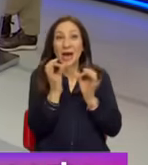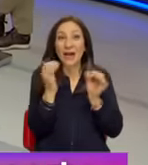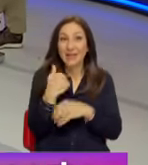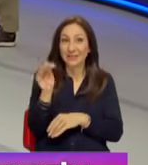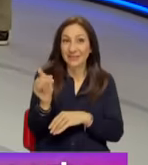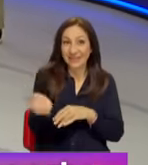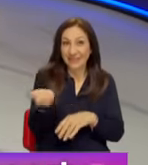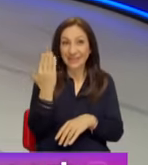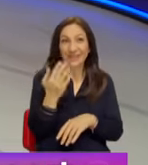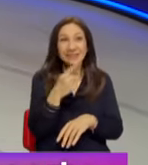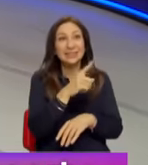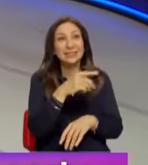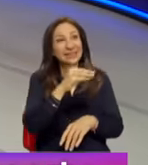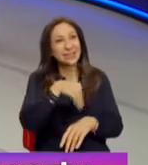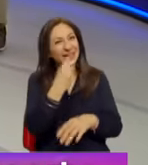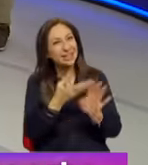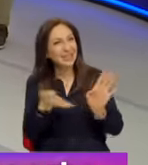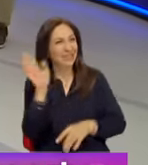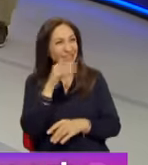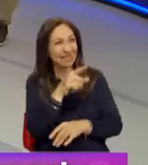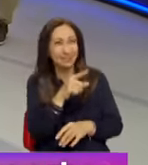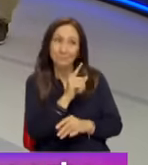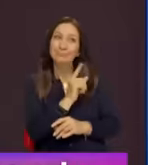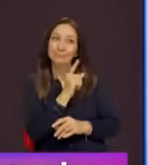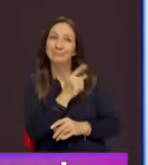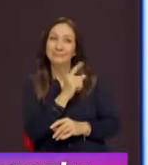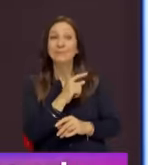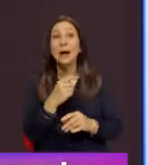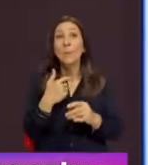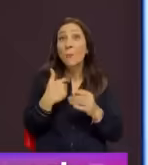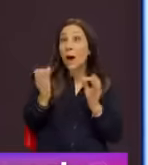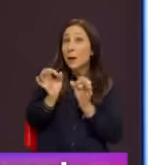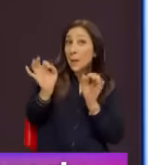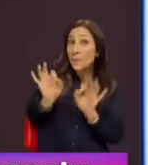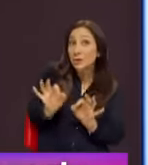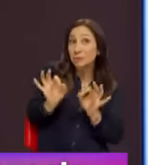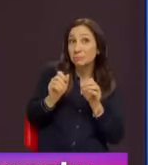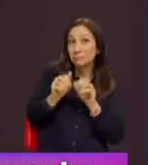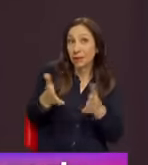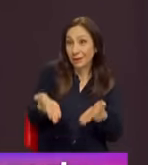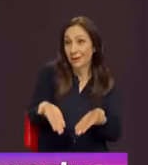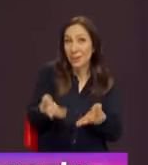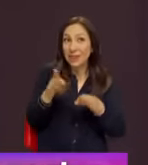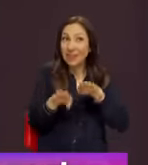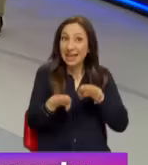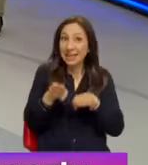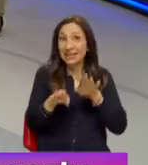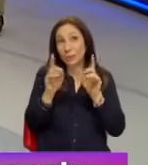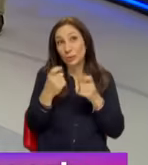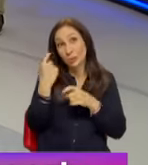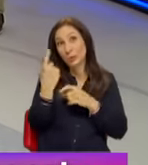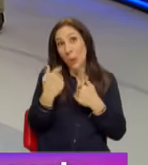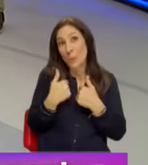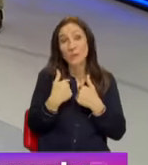uyandırdım. Sen, ama sen sattın gittin bizi orada. Biz 3'e ama kadar. Ama ben de erken başladım yayına canım. Yani onun bir dengesini bulduğumuzu